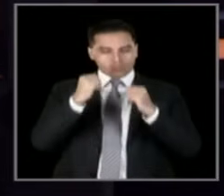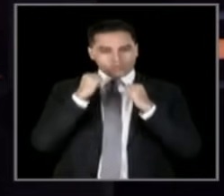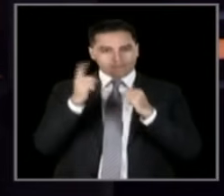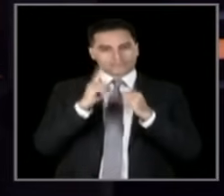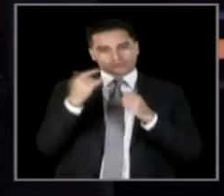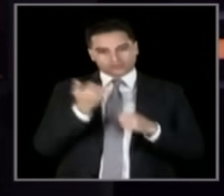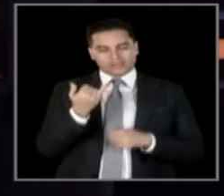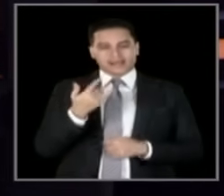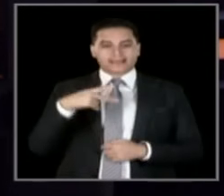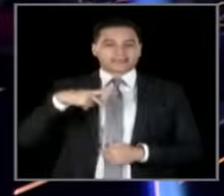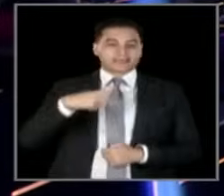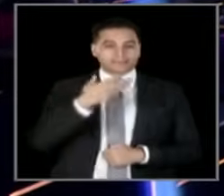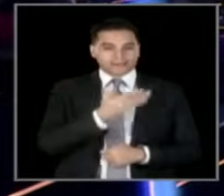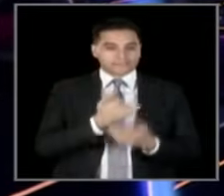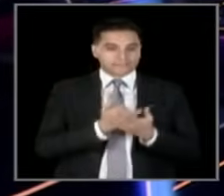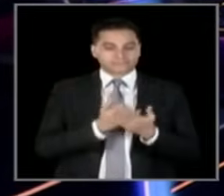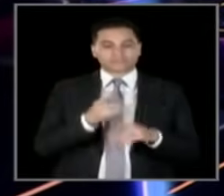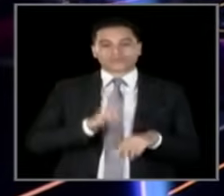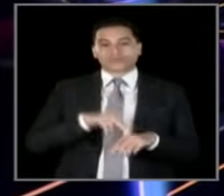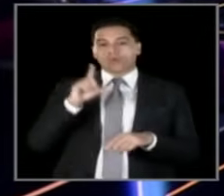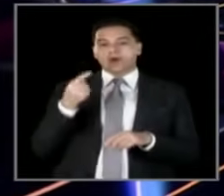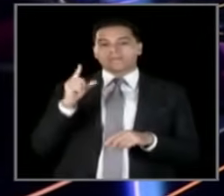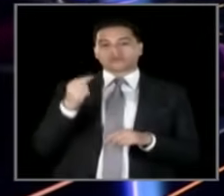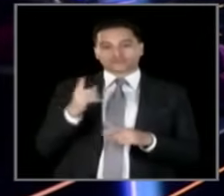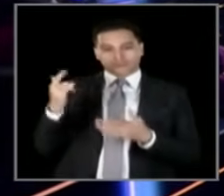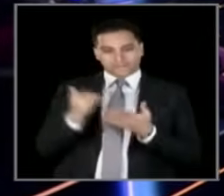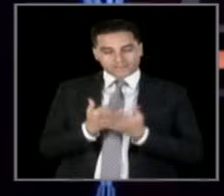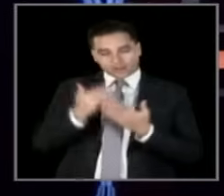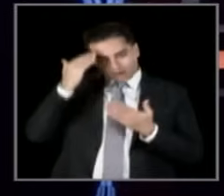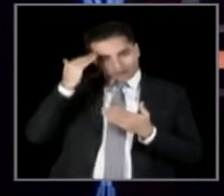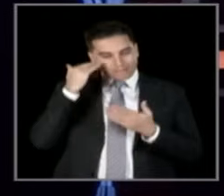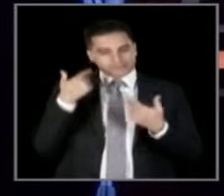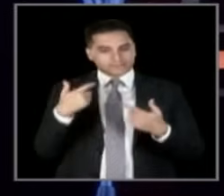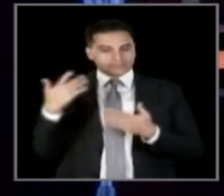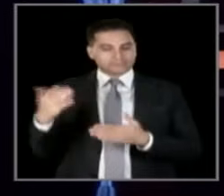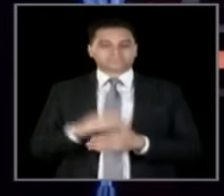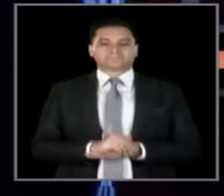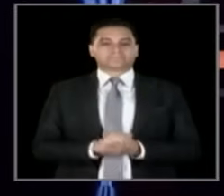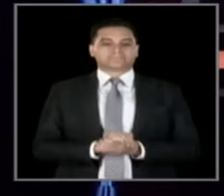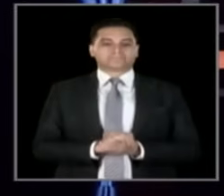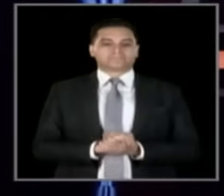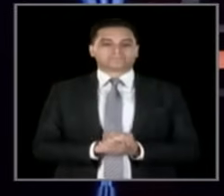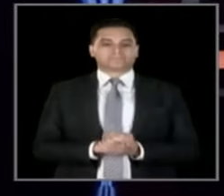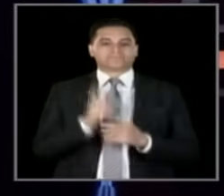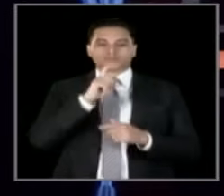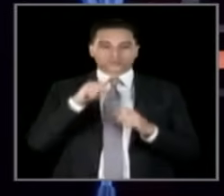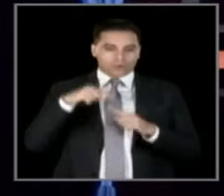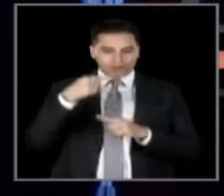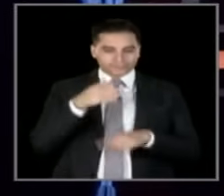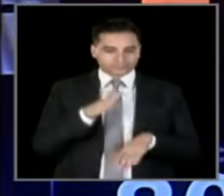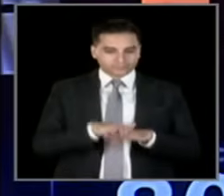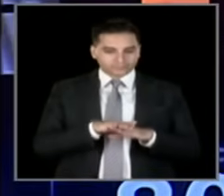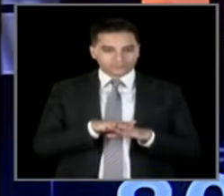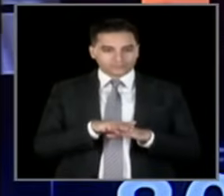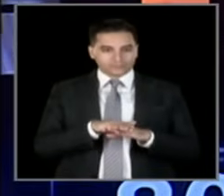80 الرفعي، 15 راهبات الأرمن. السؤال اللي جاي